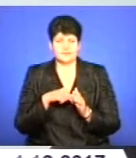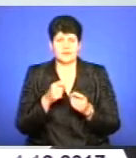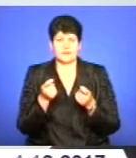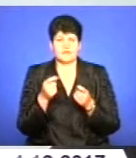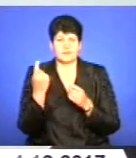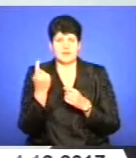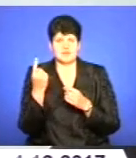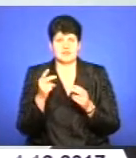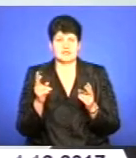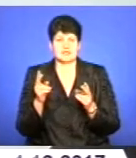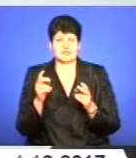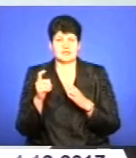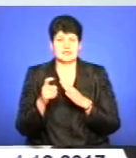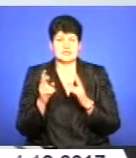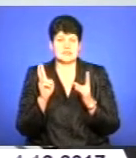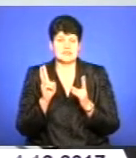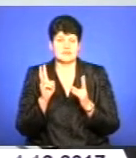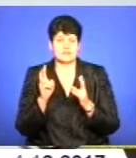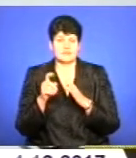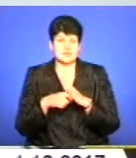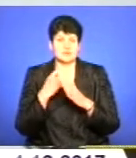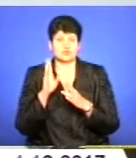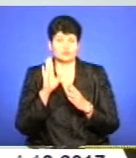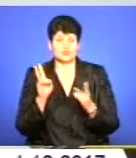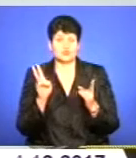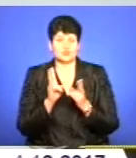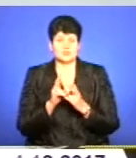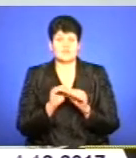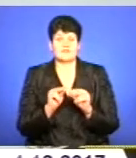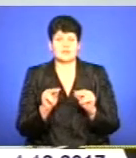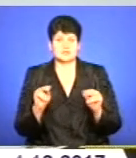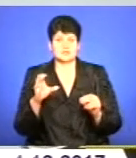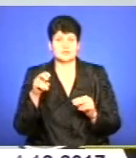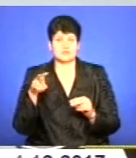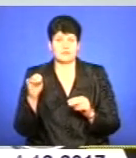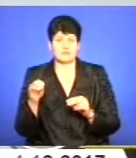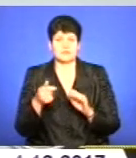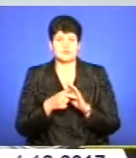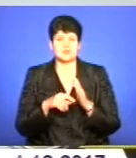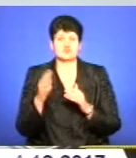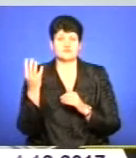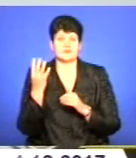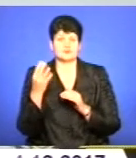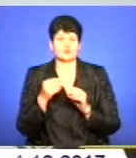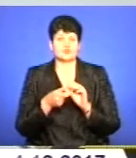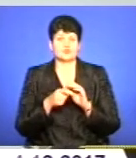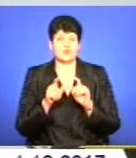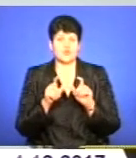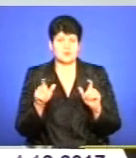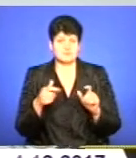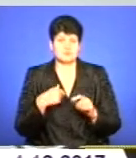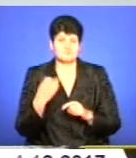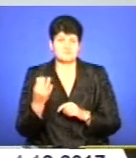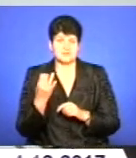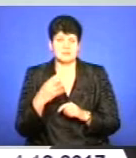що буде зустріч викладачів словацьких університетів в приміщенні 4-ї школи. Це питання зацікавило,